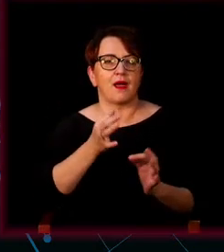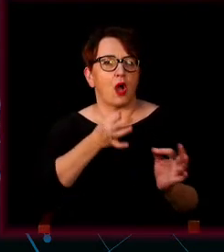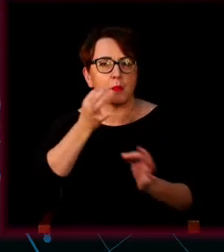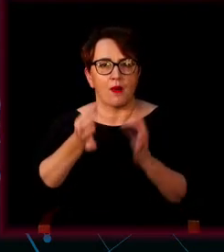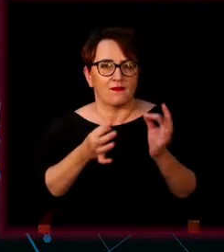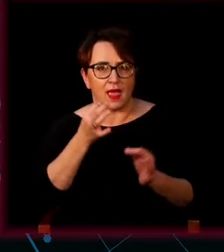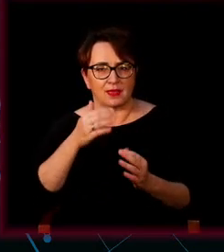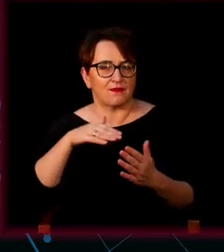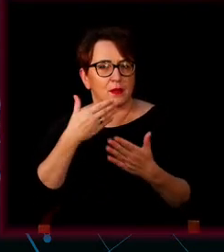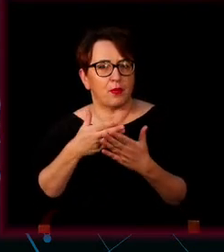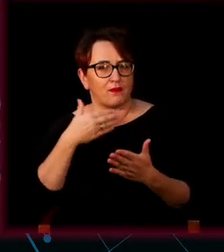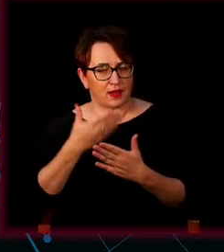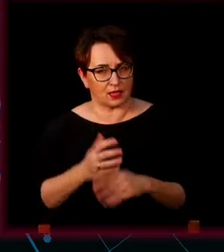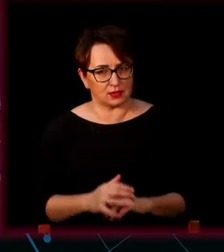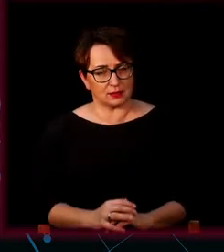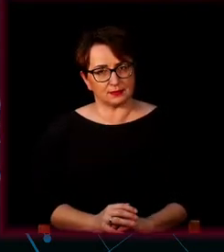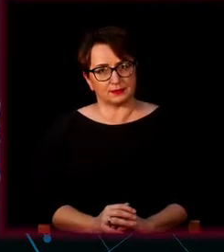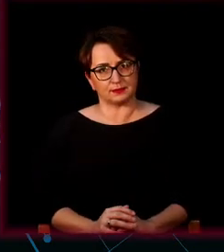wypowiedzi.